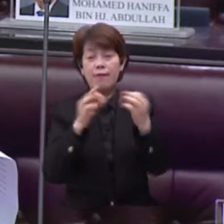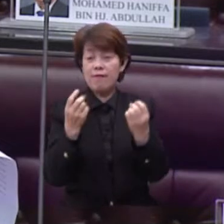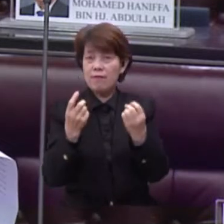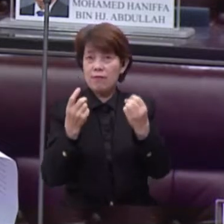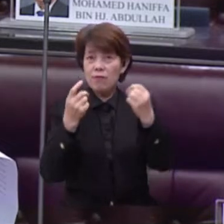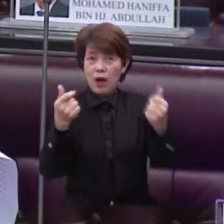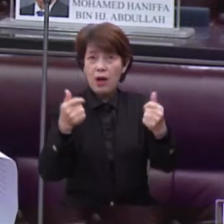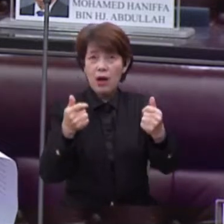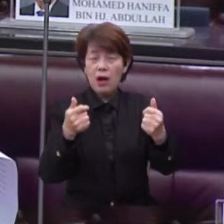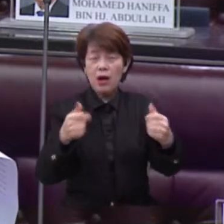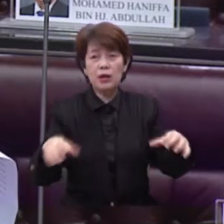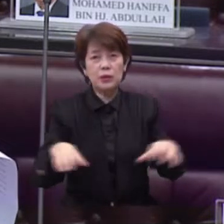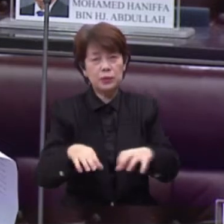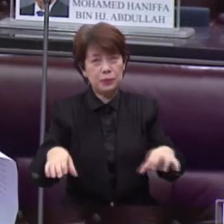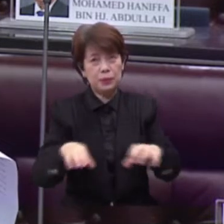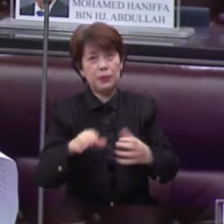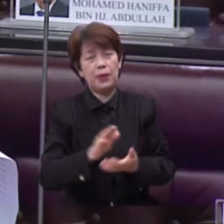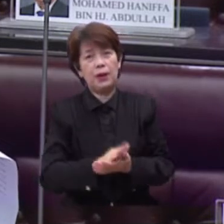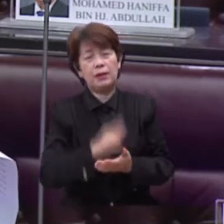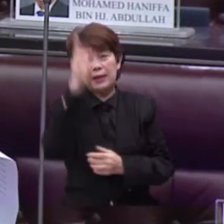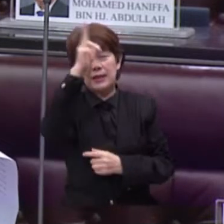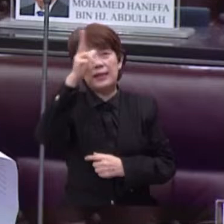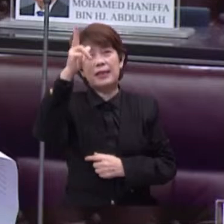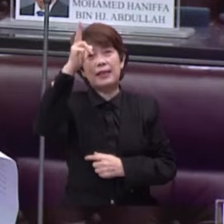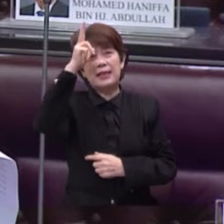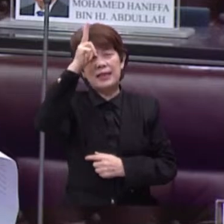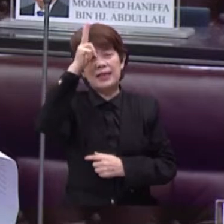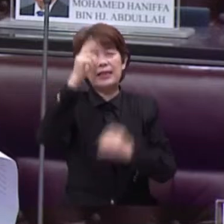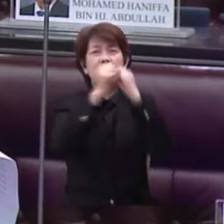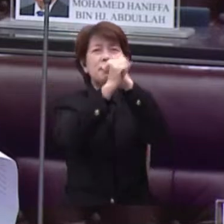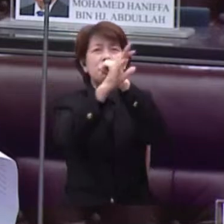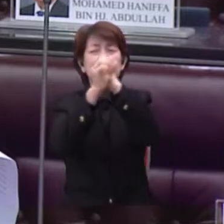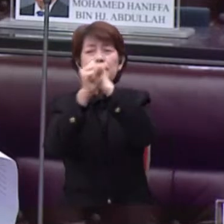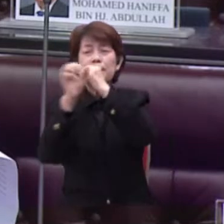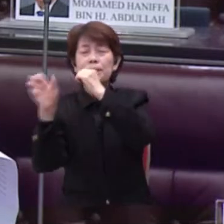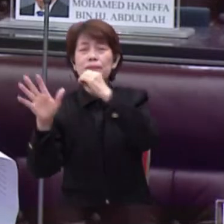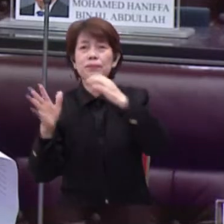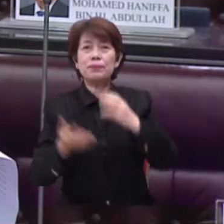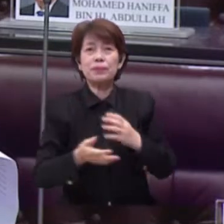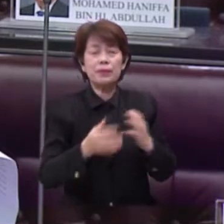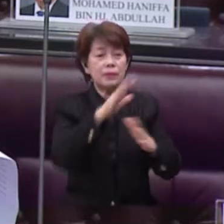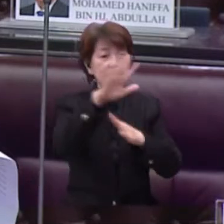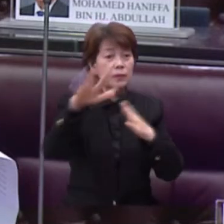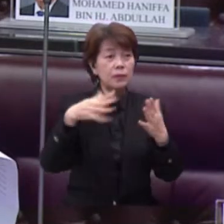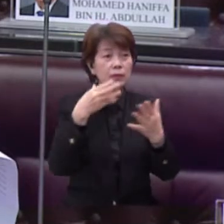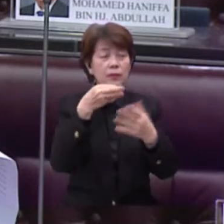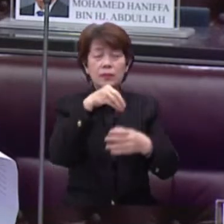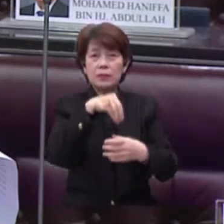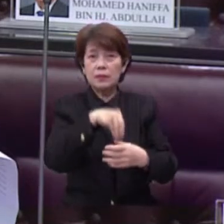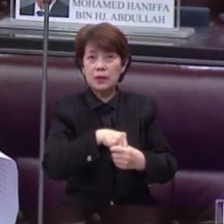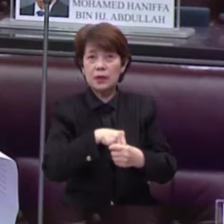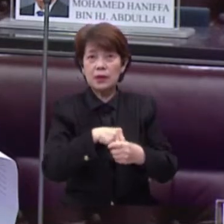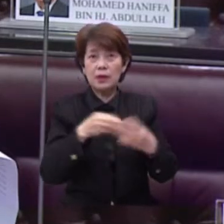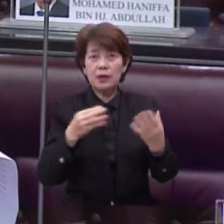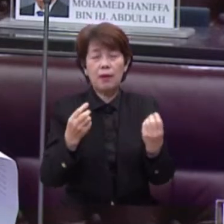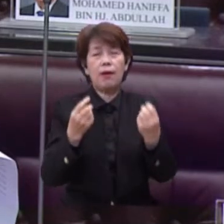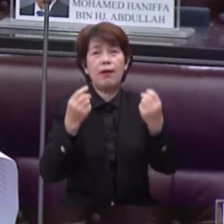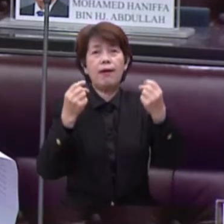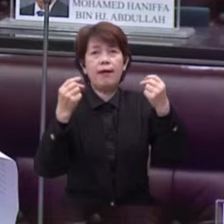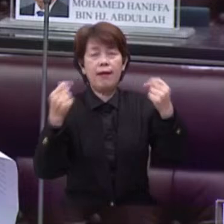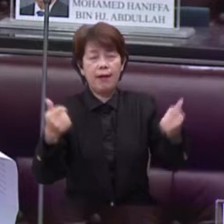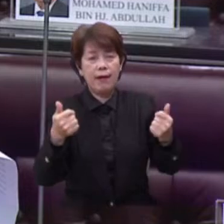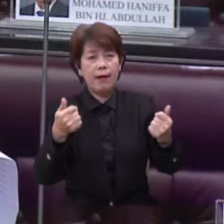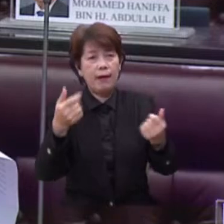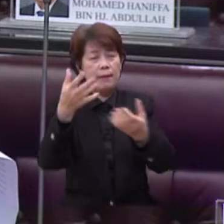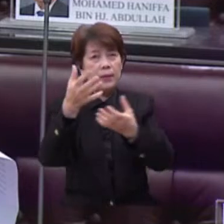oleh pihak kerajaan adikkah kempins wajahnya supaya mereka yang terlibat segera dihadapkan bagi